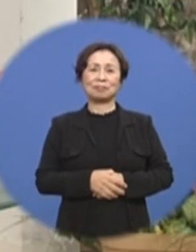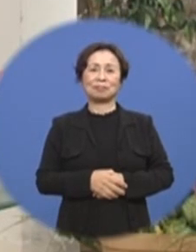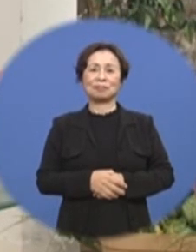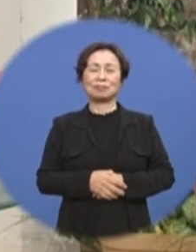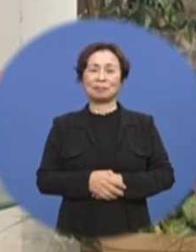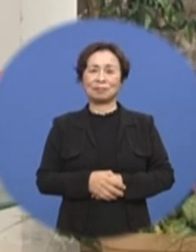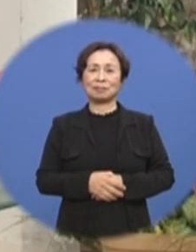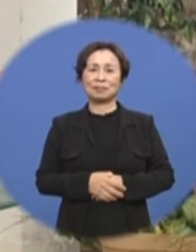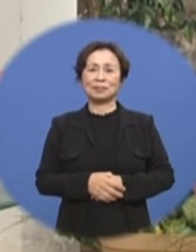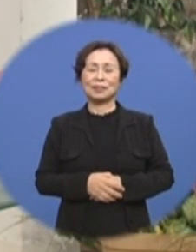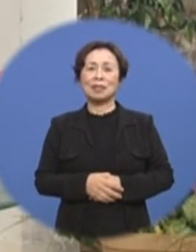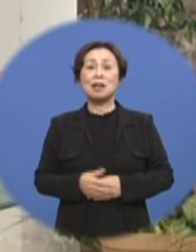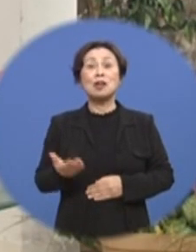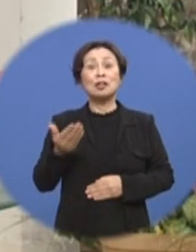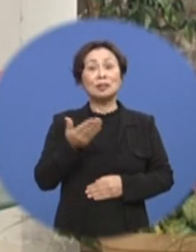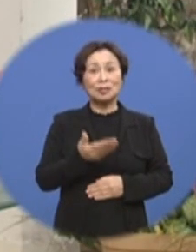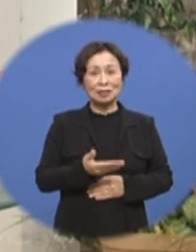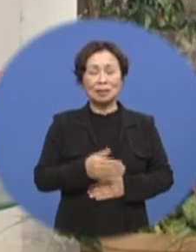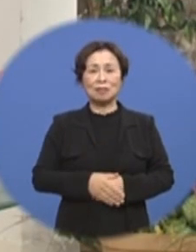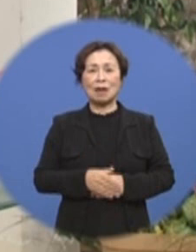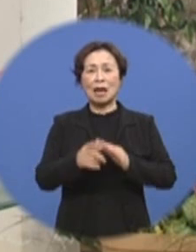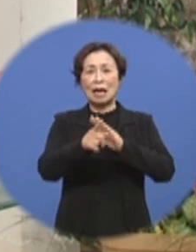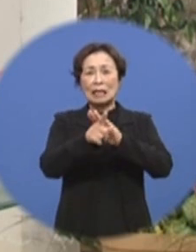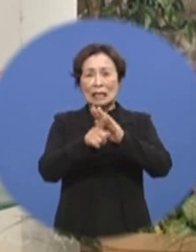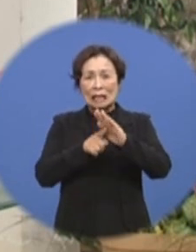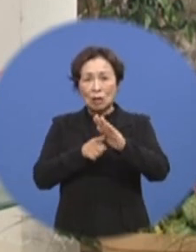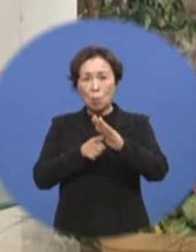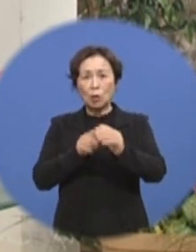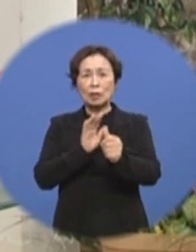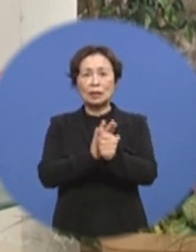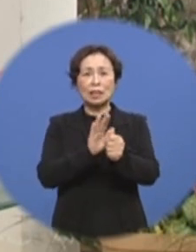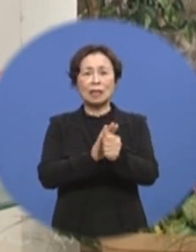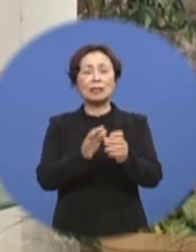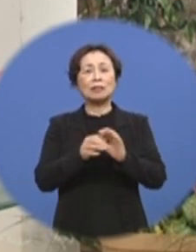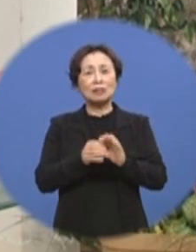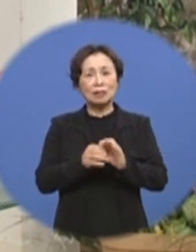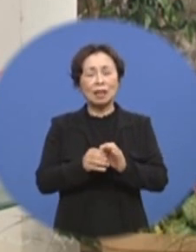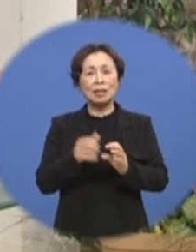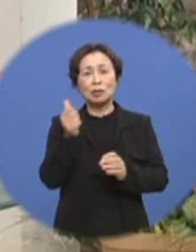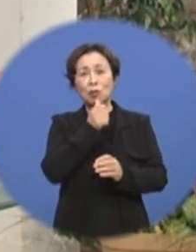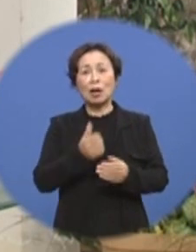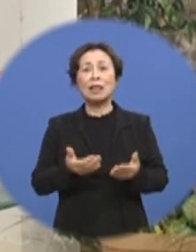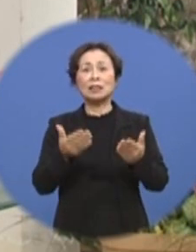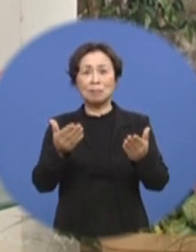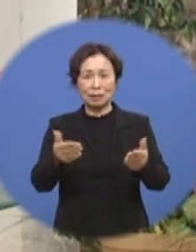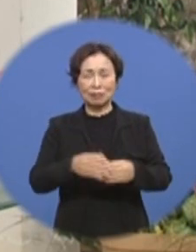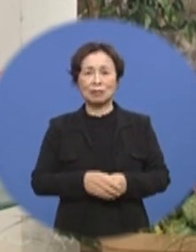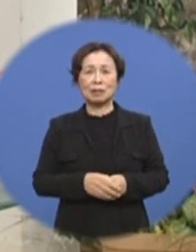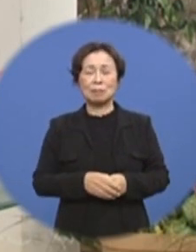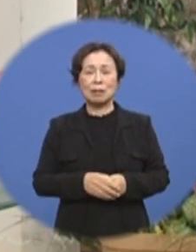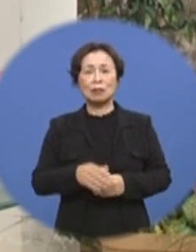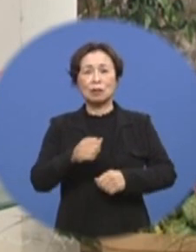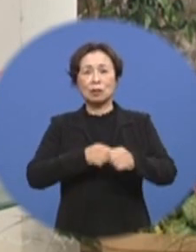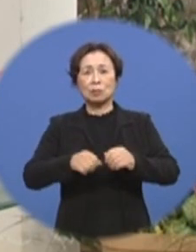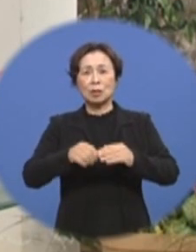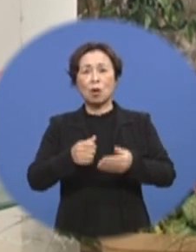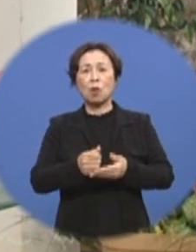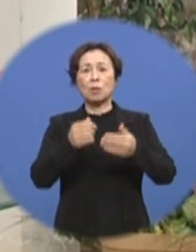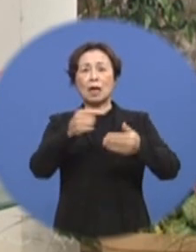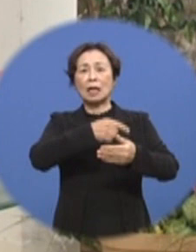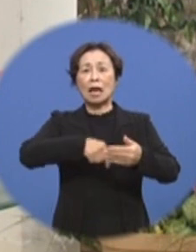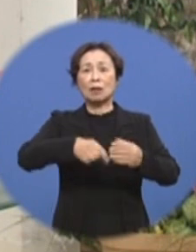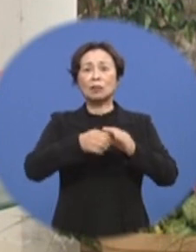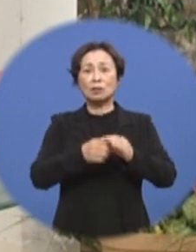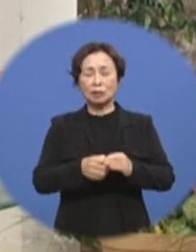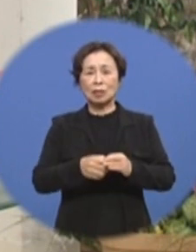広く21後半はひきこもり支援について紹介しますまずは取り組みの概要について障害